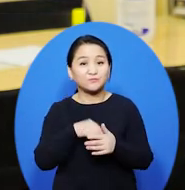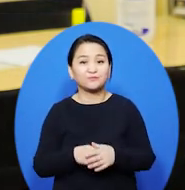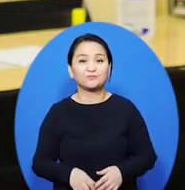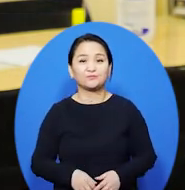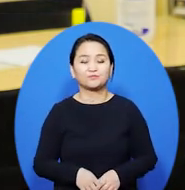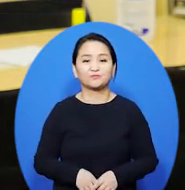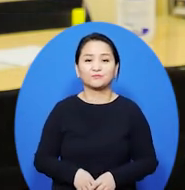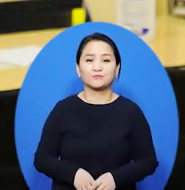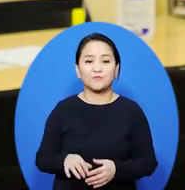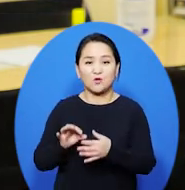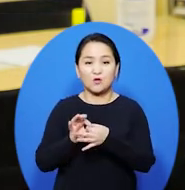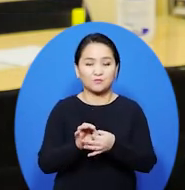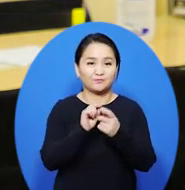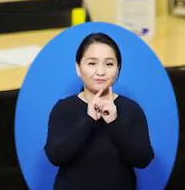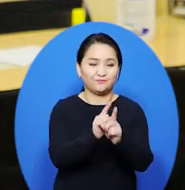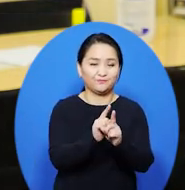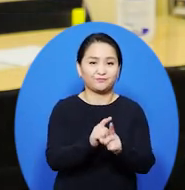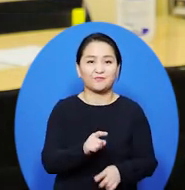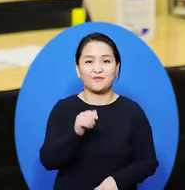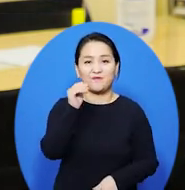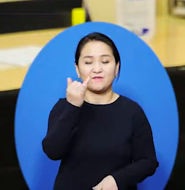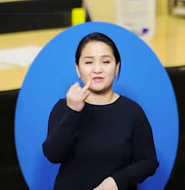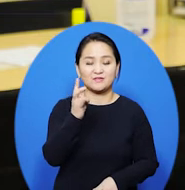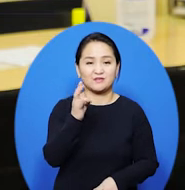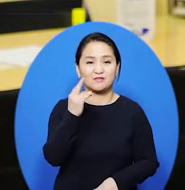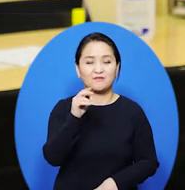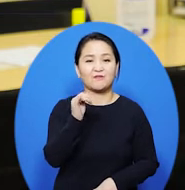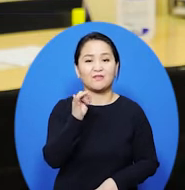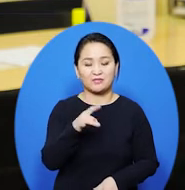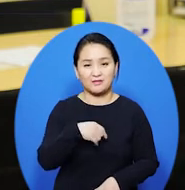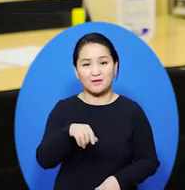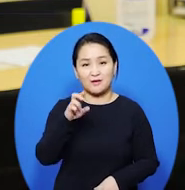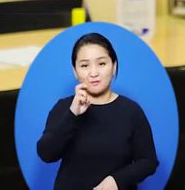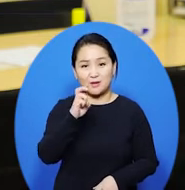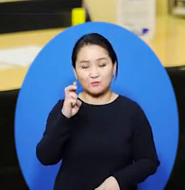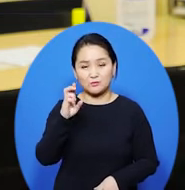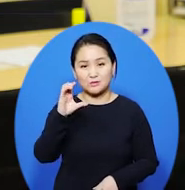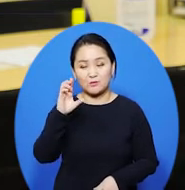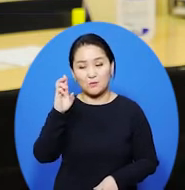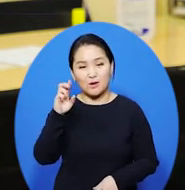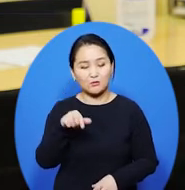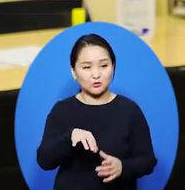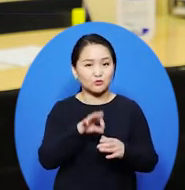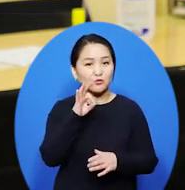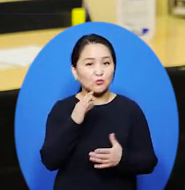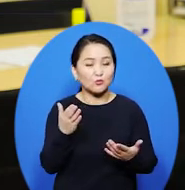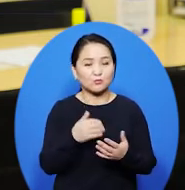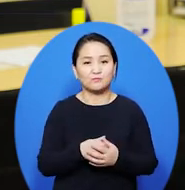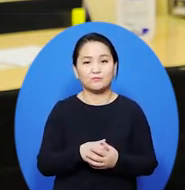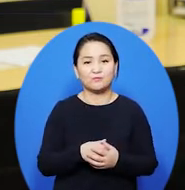авсан байгаа. Тэгээд түүнийхээ дагуу бас Vision Fund буюу банк ус санхүүгийн байгууллагыг сонгох шалтгаан маань